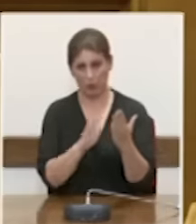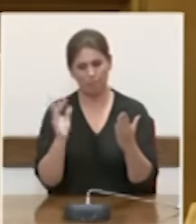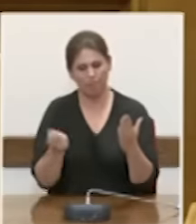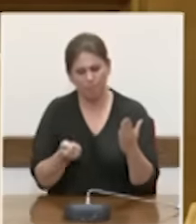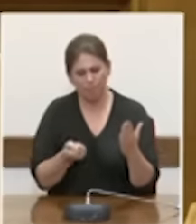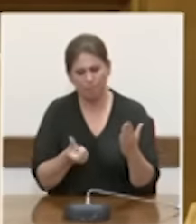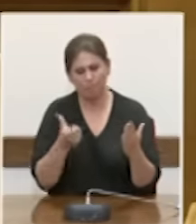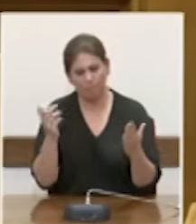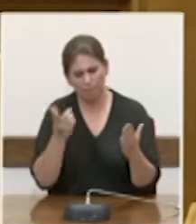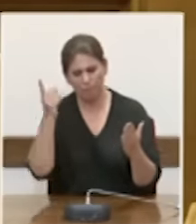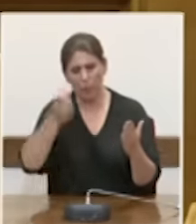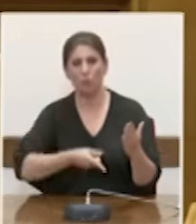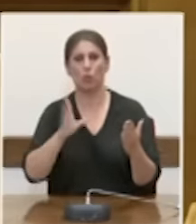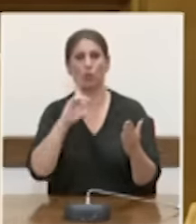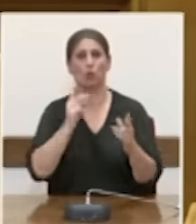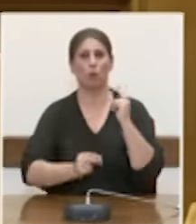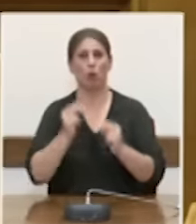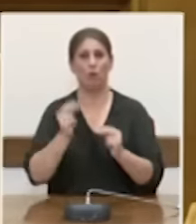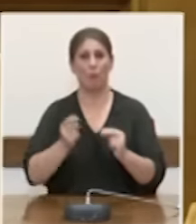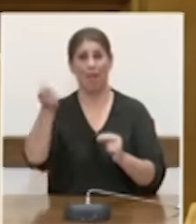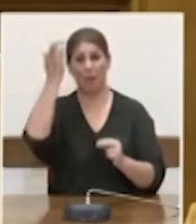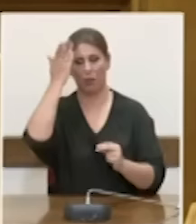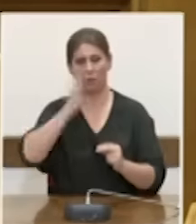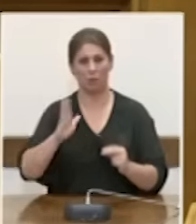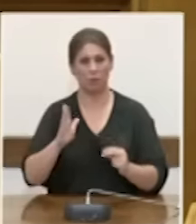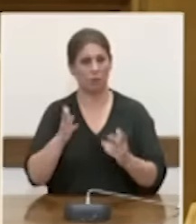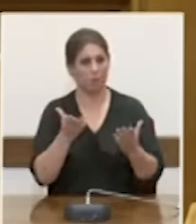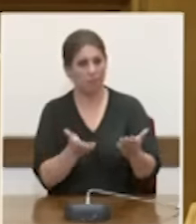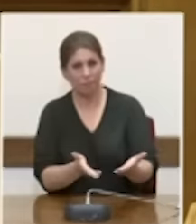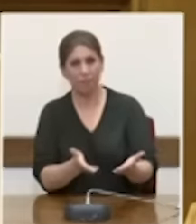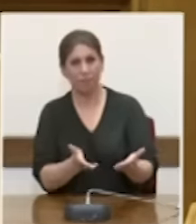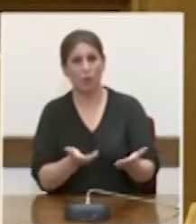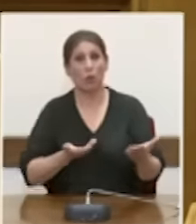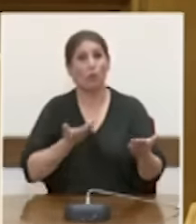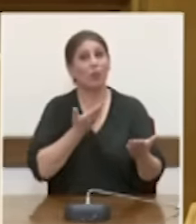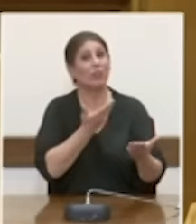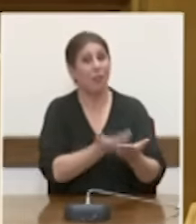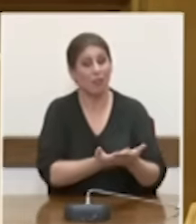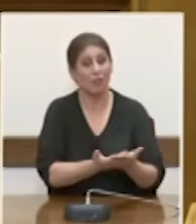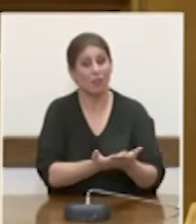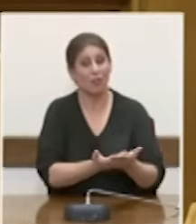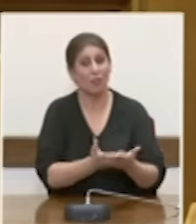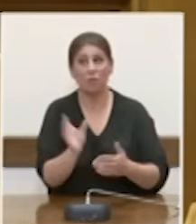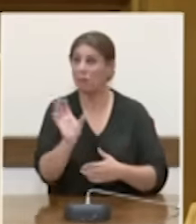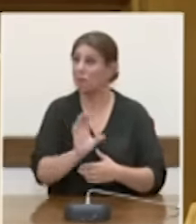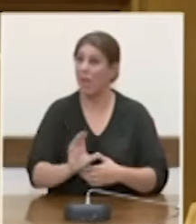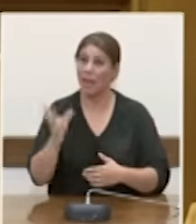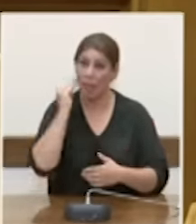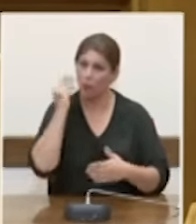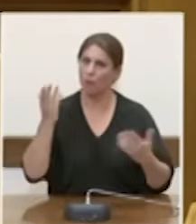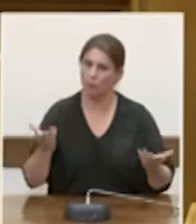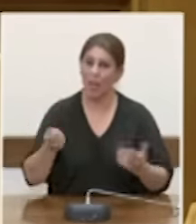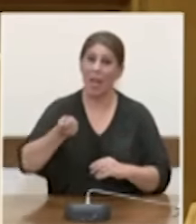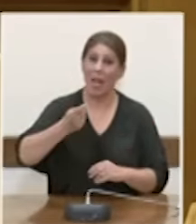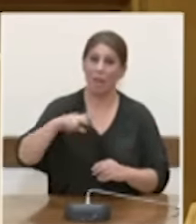μέρη το πρόβλημα της ακρίβειας. Ορίστε λοιπόν οι προτάσεις που ζητάτε να ακούσετε. Αυξήσεις σε μισθούς